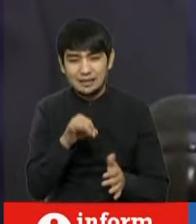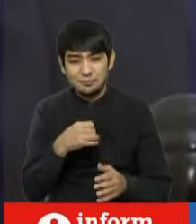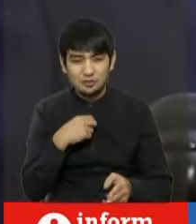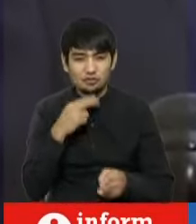выздоровление